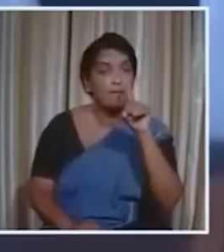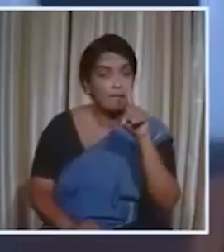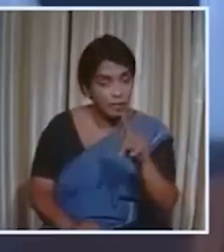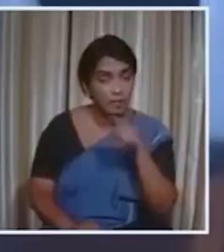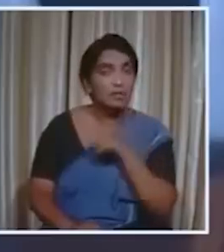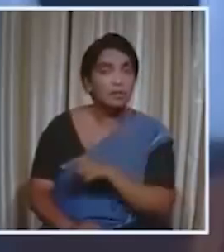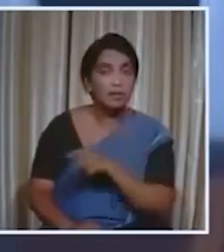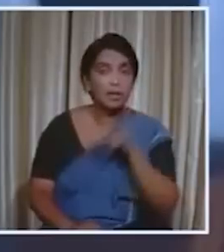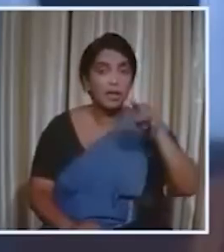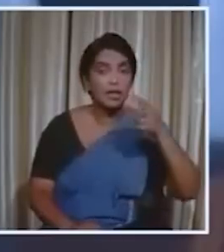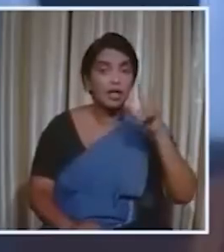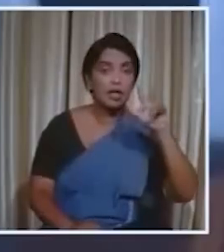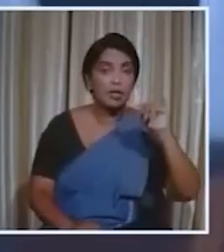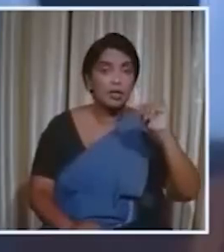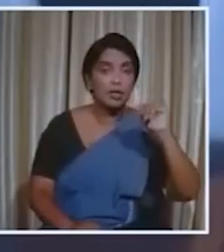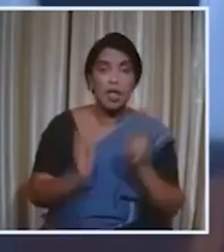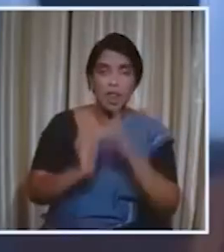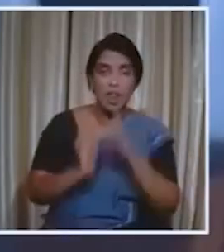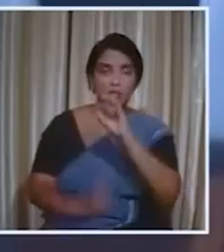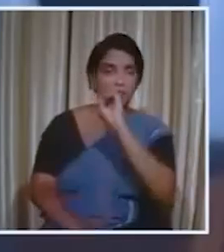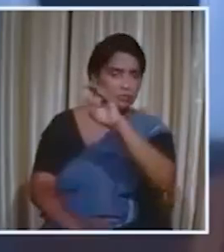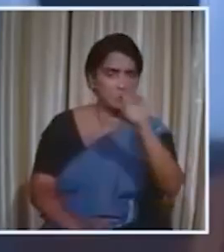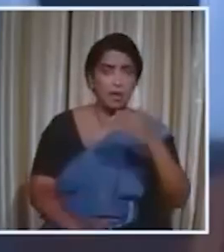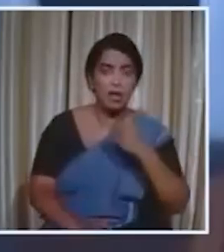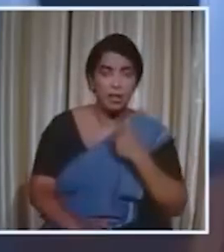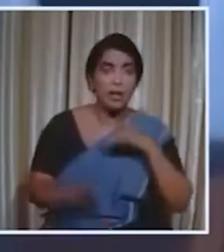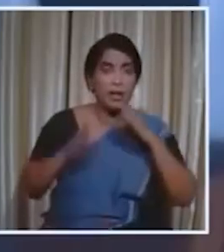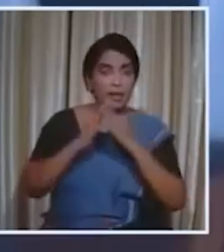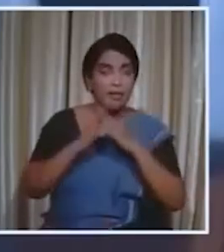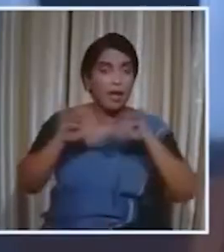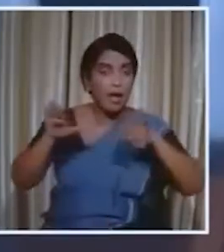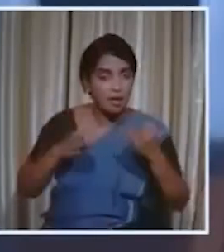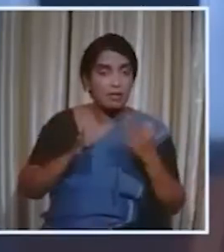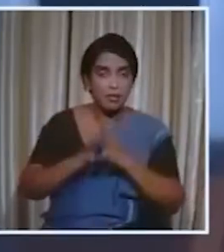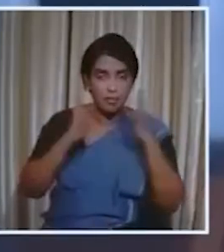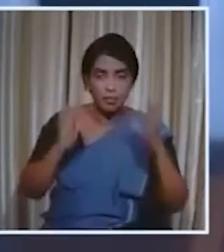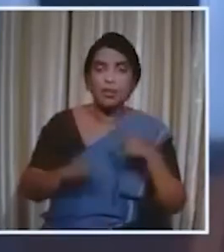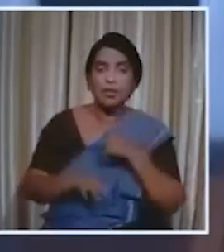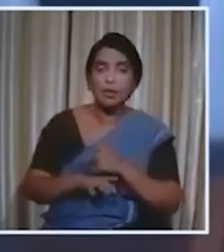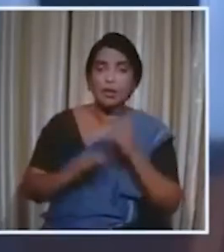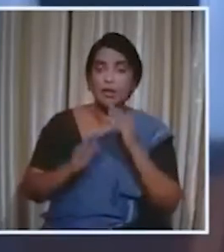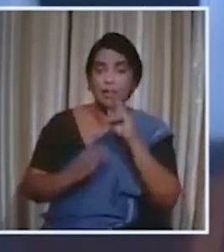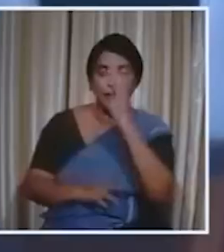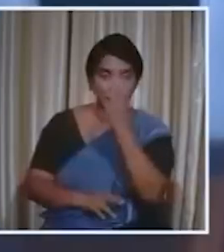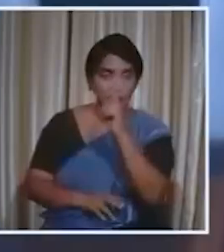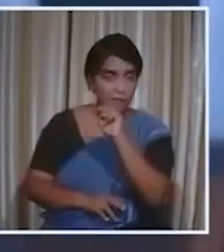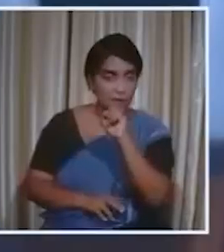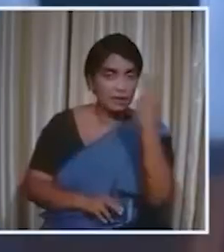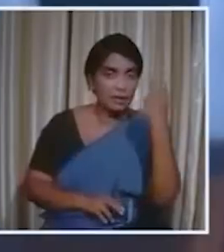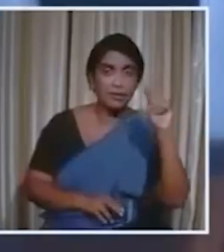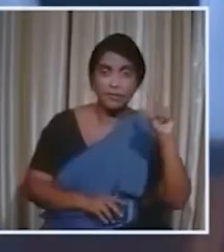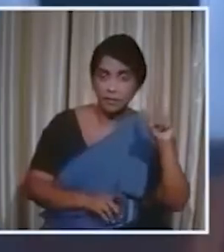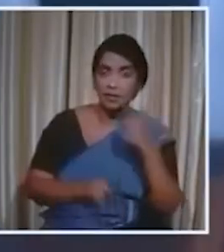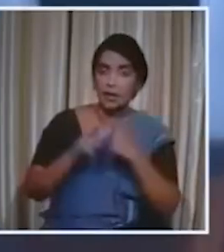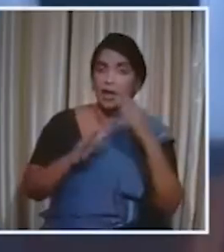ඔය 186ටත් ලක්ෂ ගාන දීලා තියෙනවා අපි ගෙවල් 600 ගානකට වැඩිය දැන් මෙතුමා ඉදිරිපත් කළා 2021 අවුරුද්දක විතර ඒ